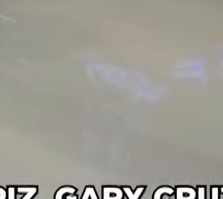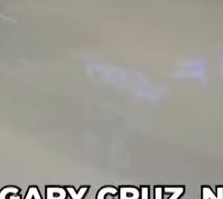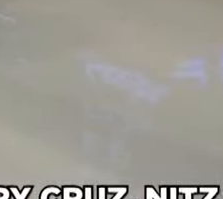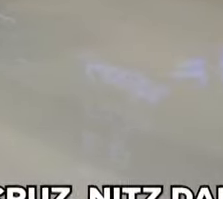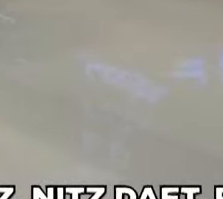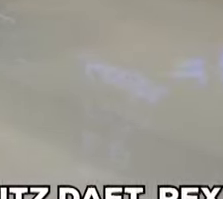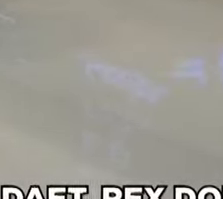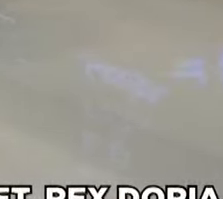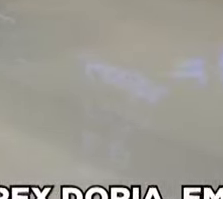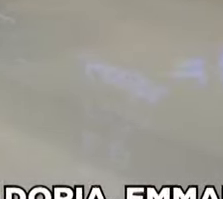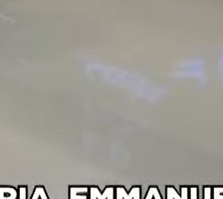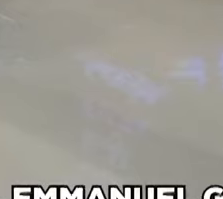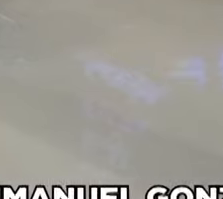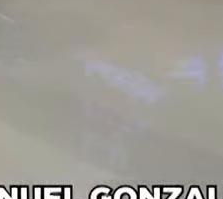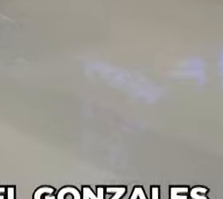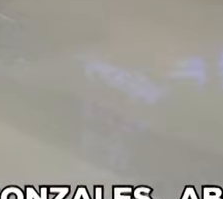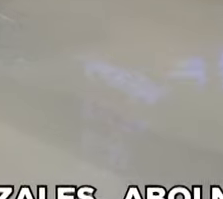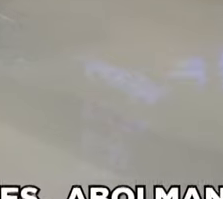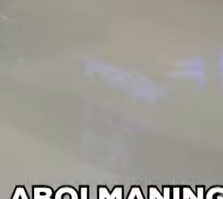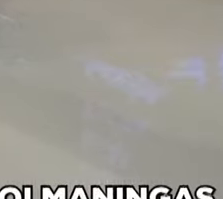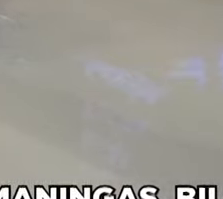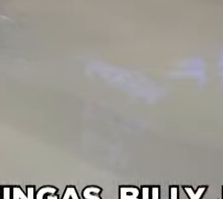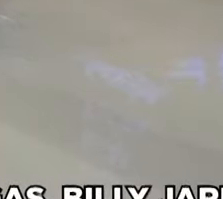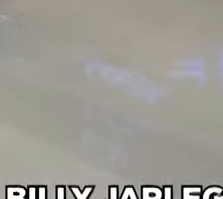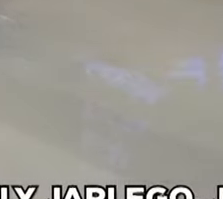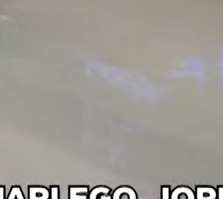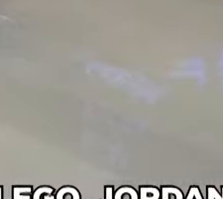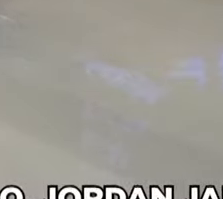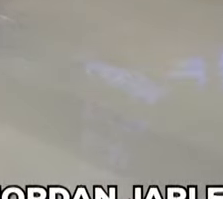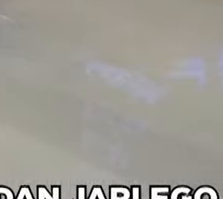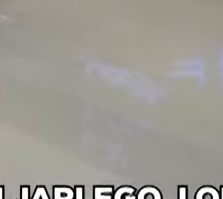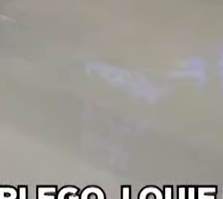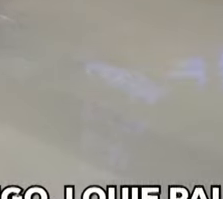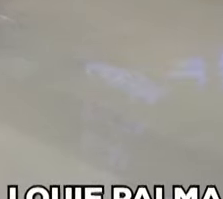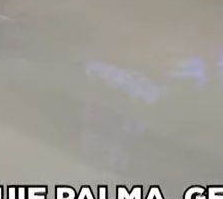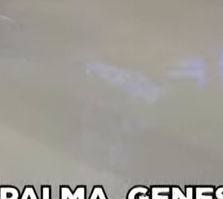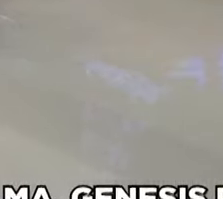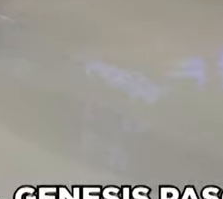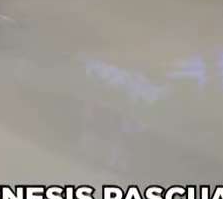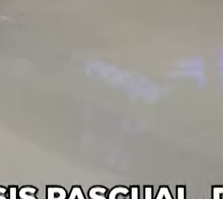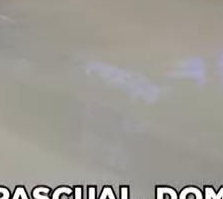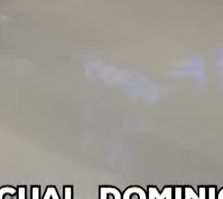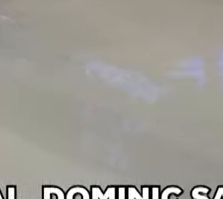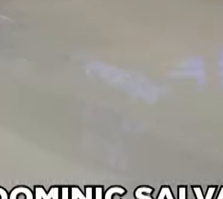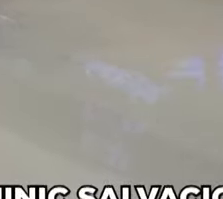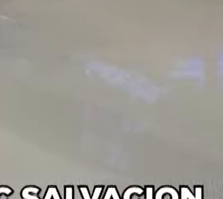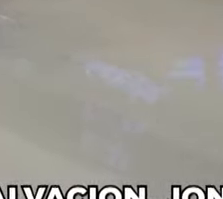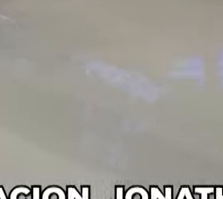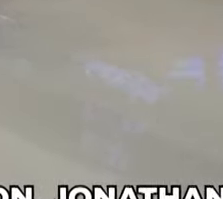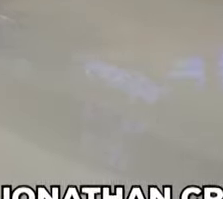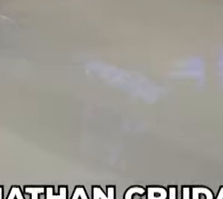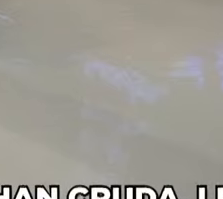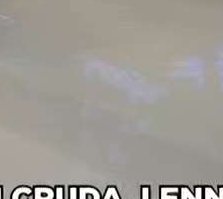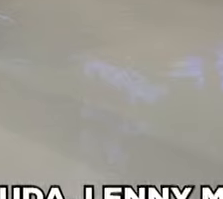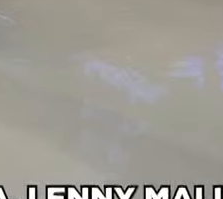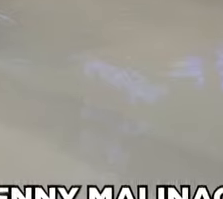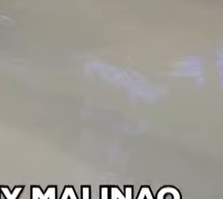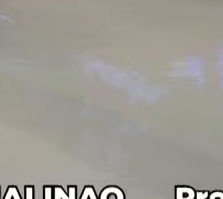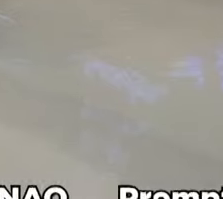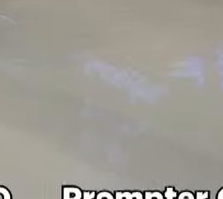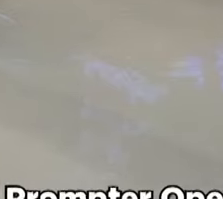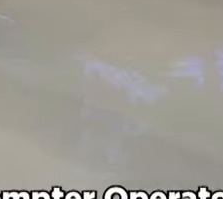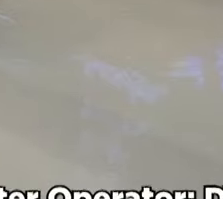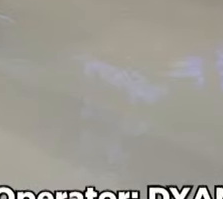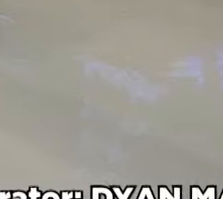Ano mang hamon, ano mang panahon, sapat kaming maglilingkod. Ako po si Bernadette Zambrano. Nandito kami para sa inyo, saan man